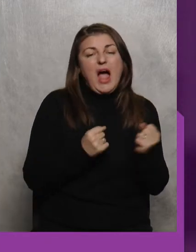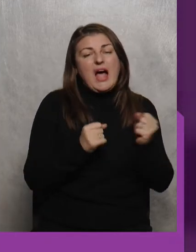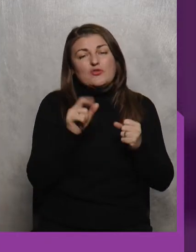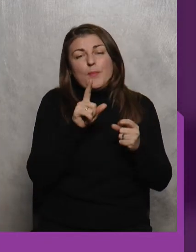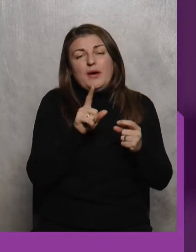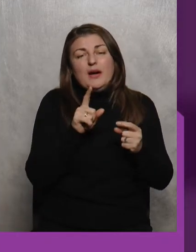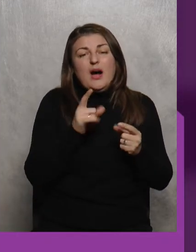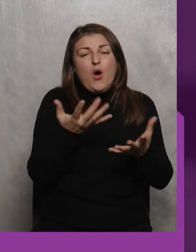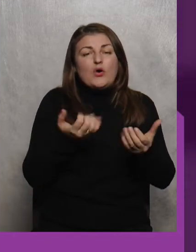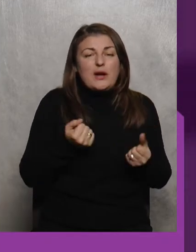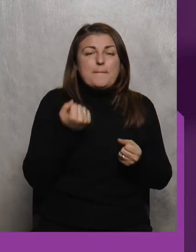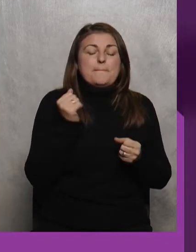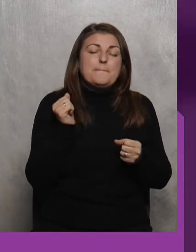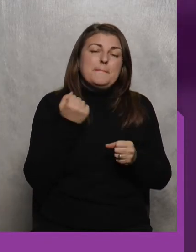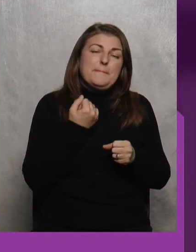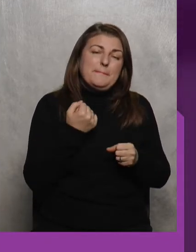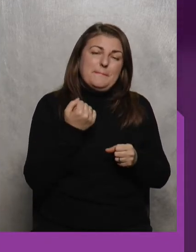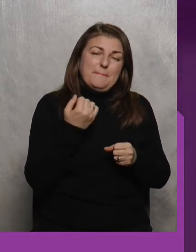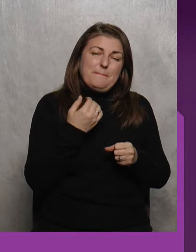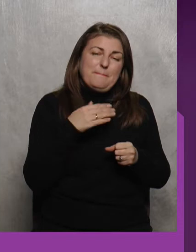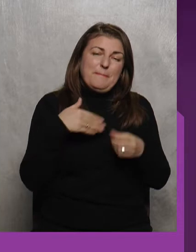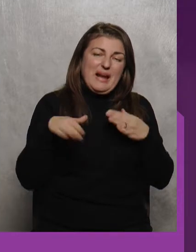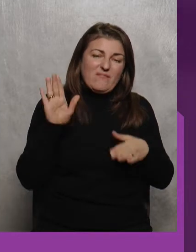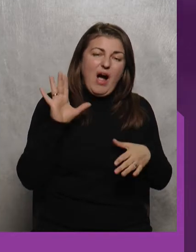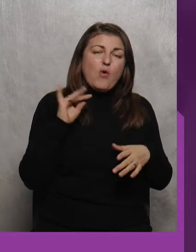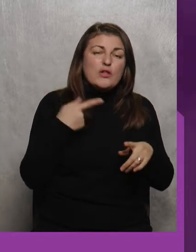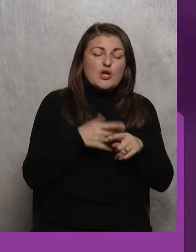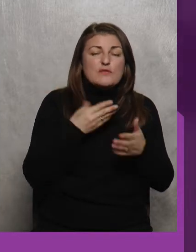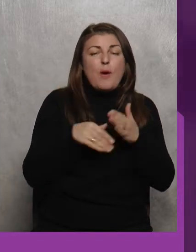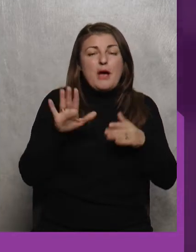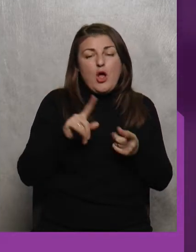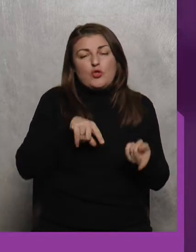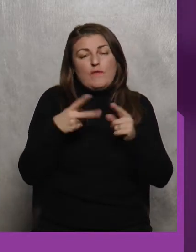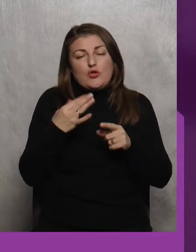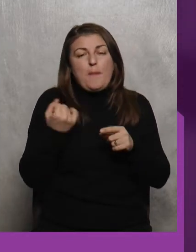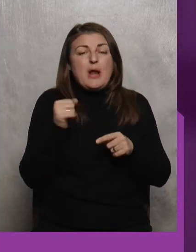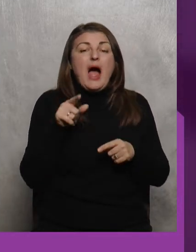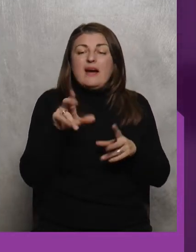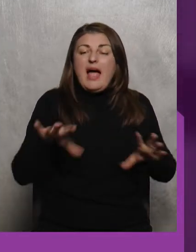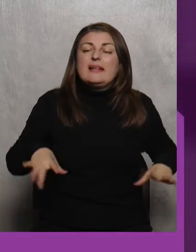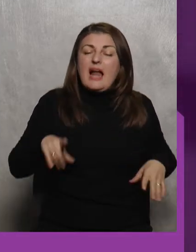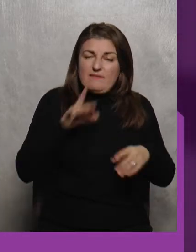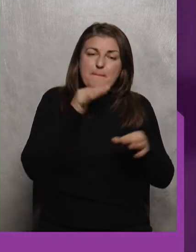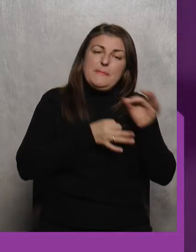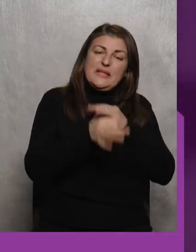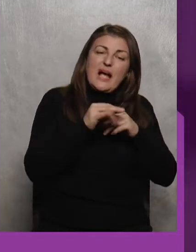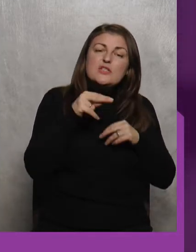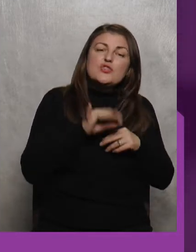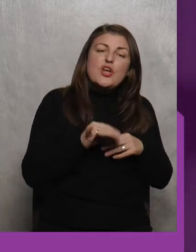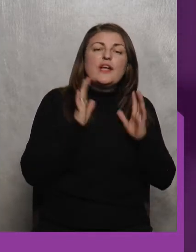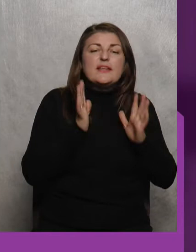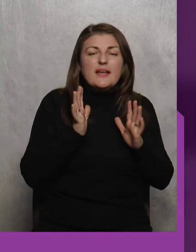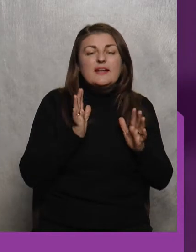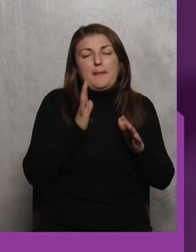того, щоб отримати перевагу і далі свою перевагу довести до перемоги. А от ви як тренер підказуєте, чи